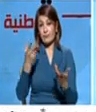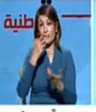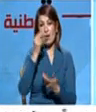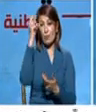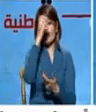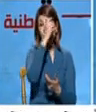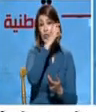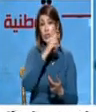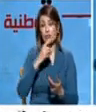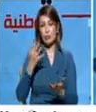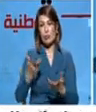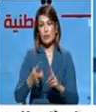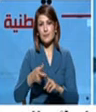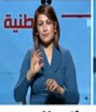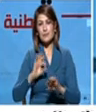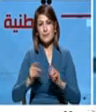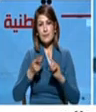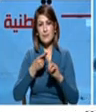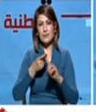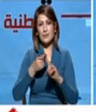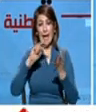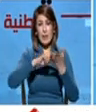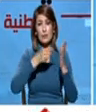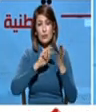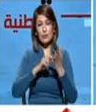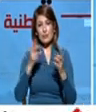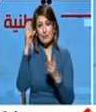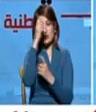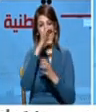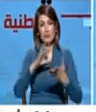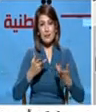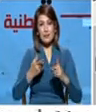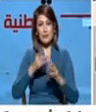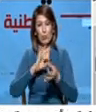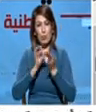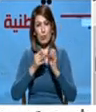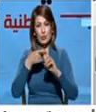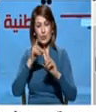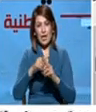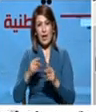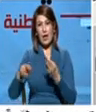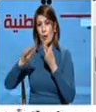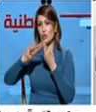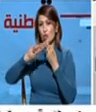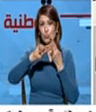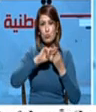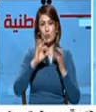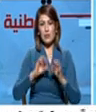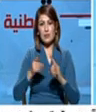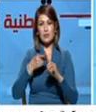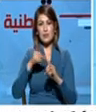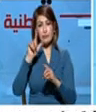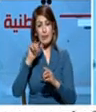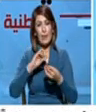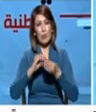متهمين في ال في الوقت شبكه الاشكاليه كلها للشبكه نرجع حتى